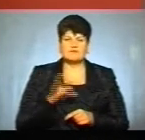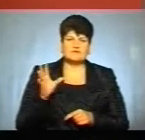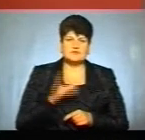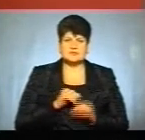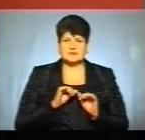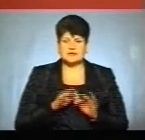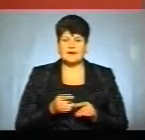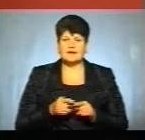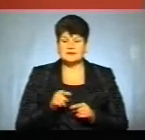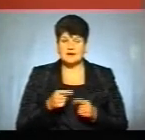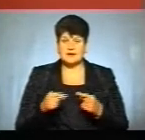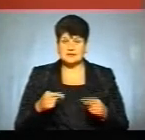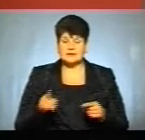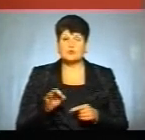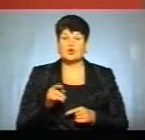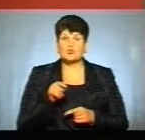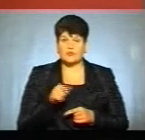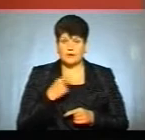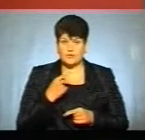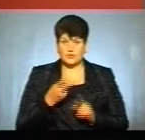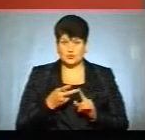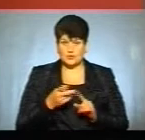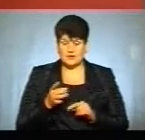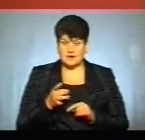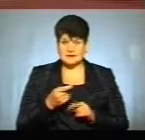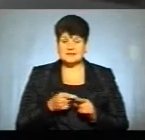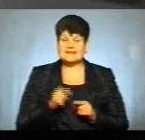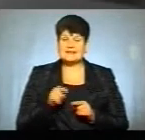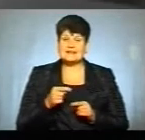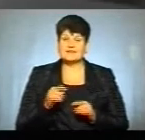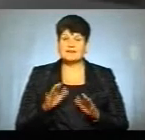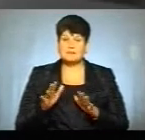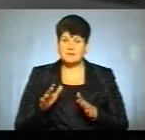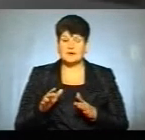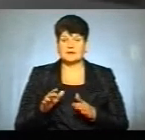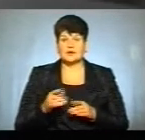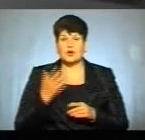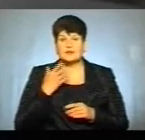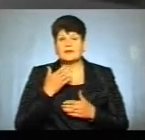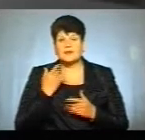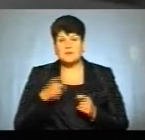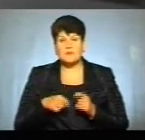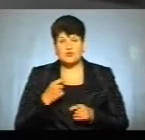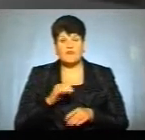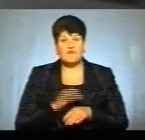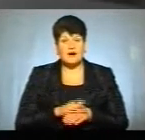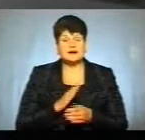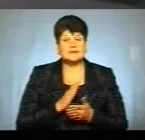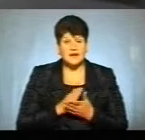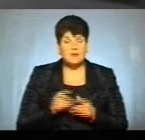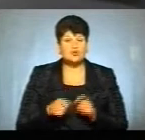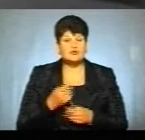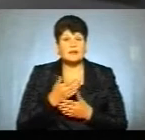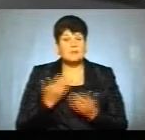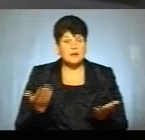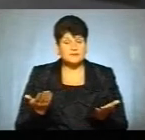А оця різниця, про яку ви вже наголошуєте другий раз, це ті випадки, коли просто немає порушника. Факт є, а порушника немає.